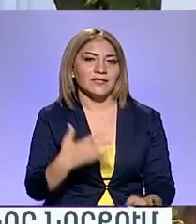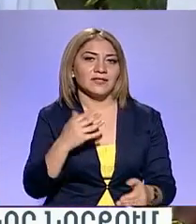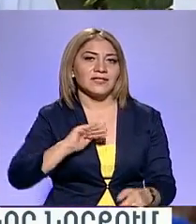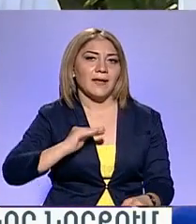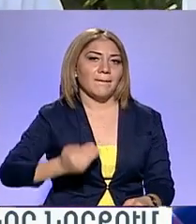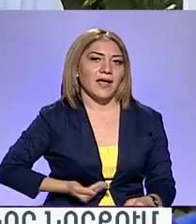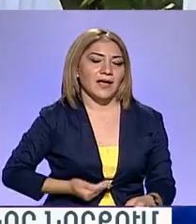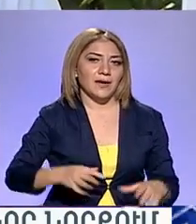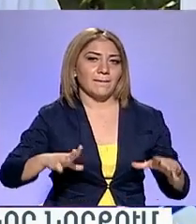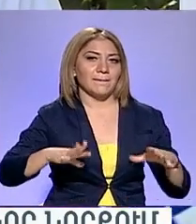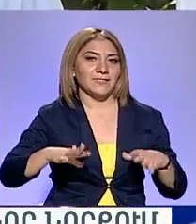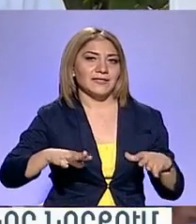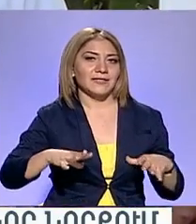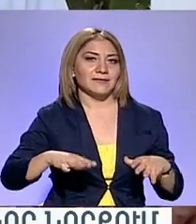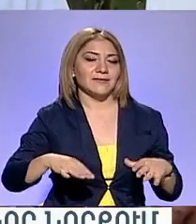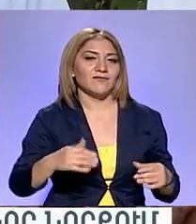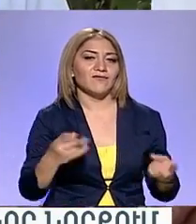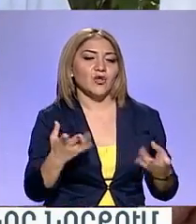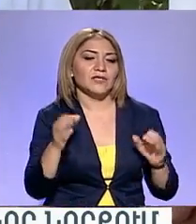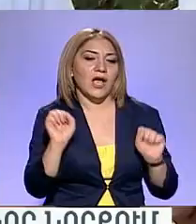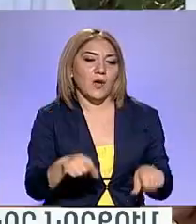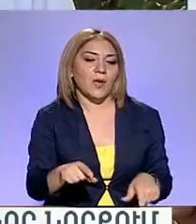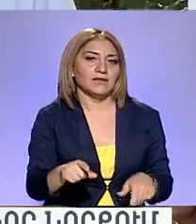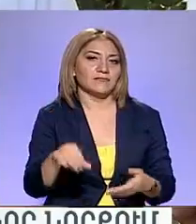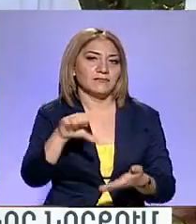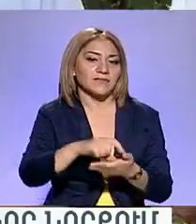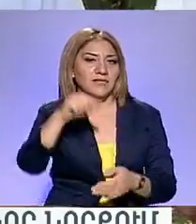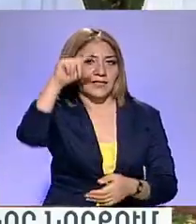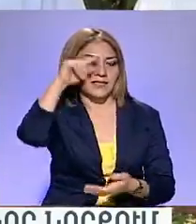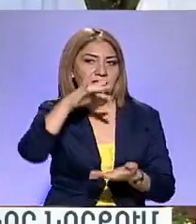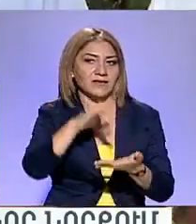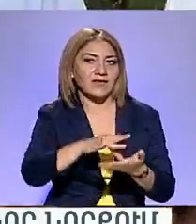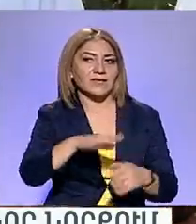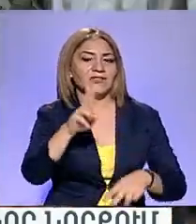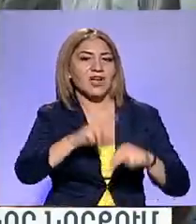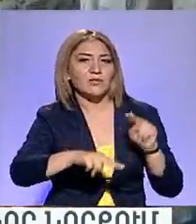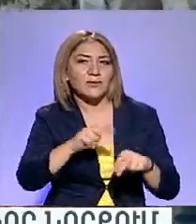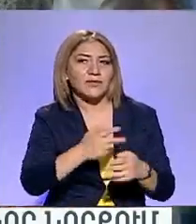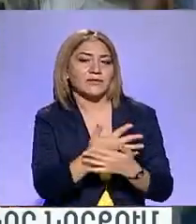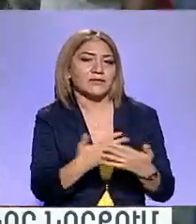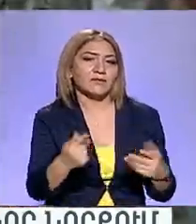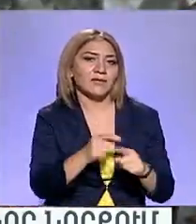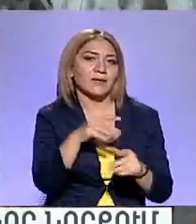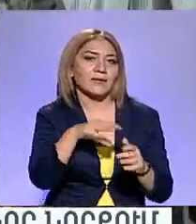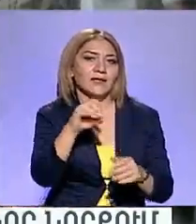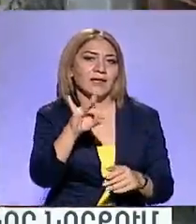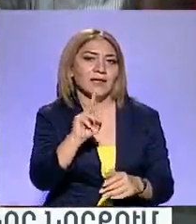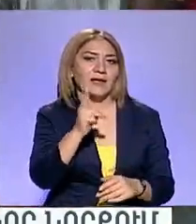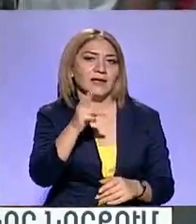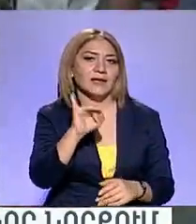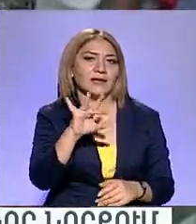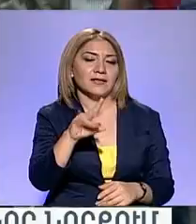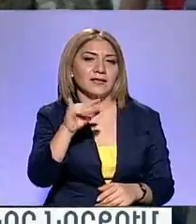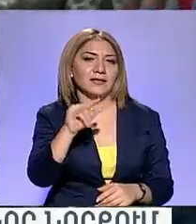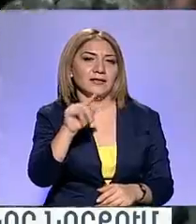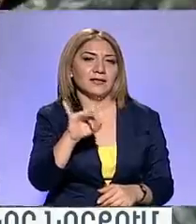բիզնեսի հատվածը, ինչպես մենք պետք է ներգրավենք Երևանի կառուցապատման մեջ։ Երկիր Ծիրանիի ավականու